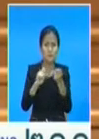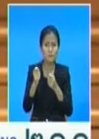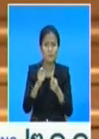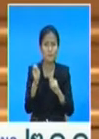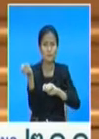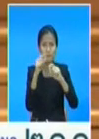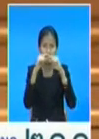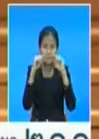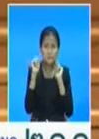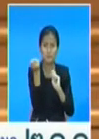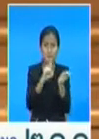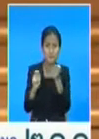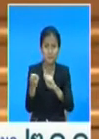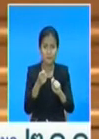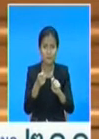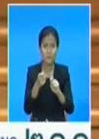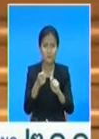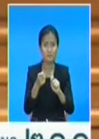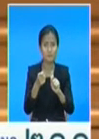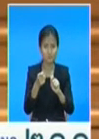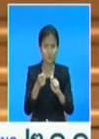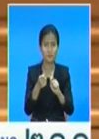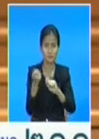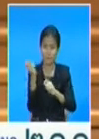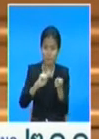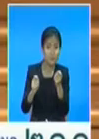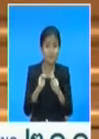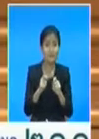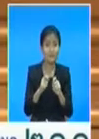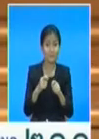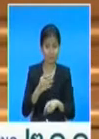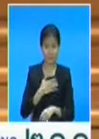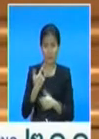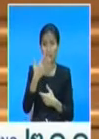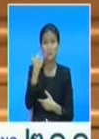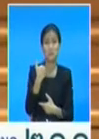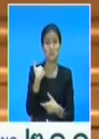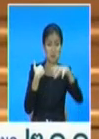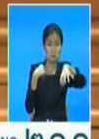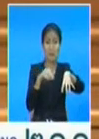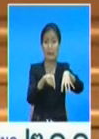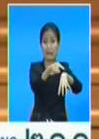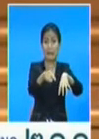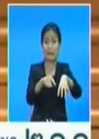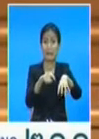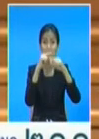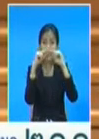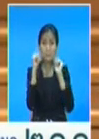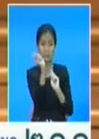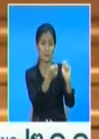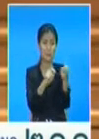องเหม็นถือดาบบ้างถือขวานบ้างแล้วไปปลูกดอกกุหลาบมันไม่เข้า